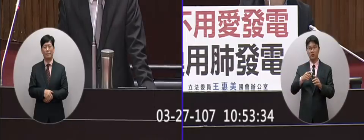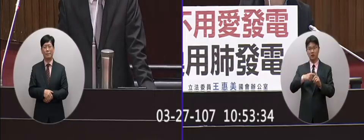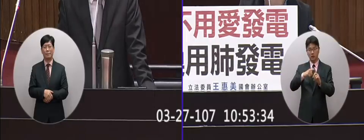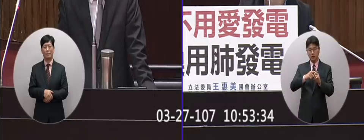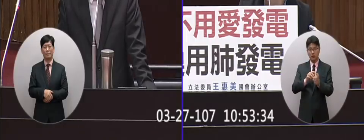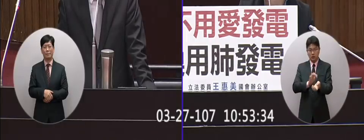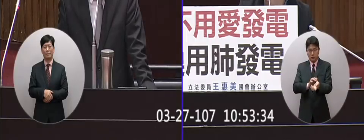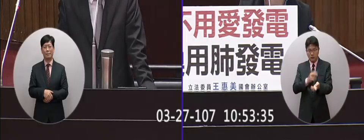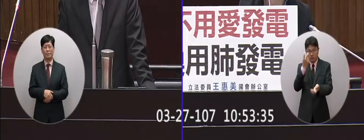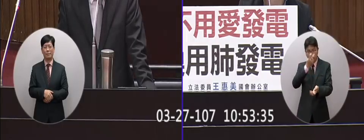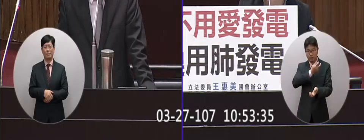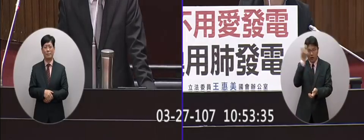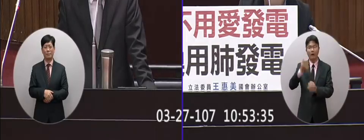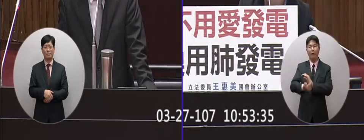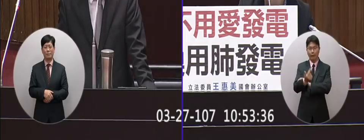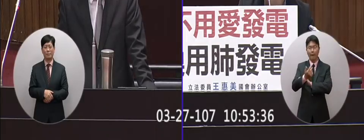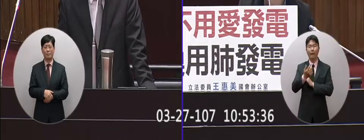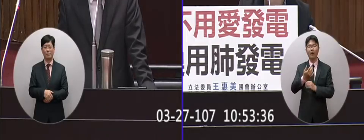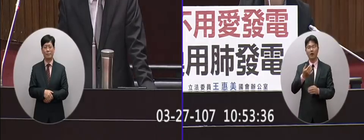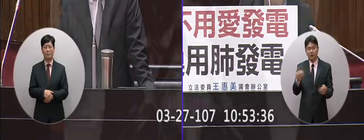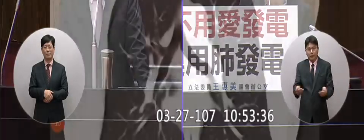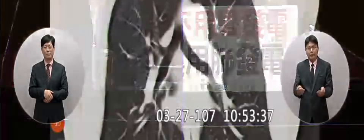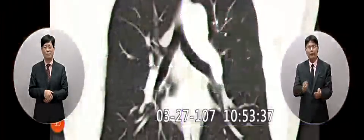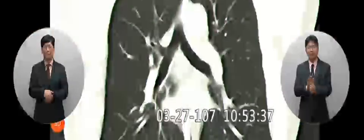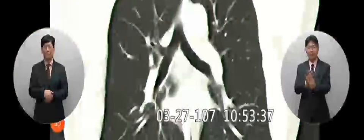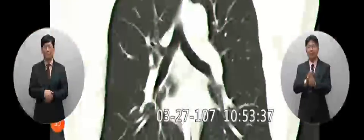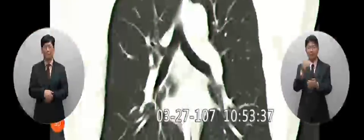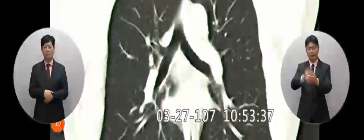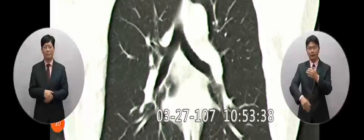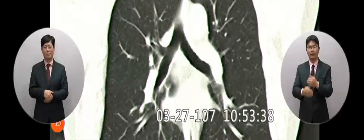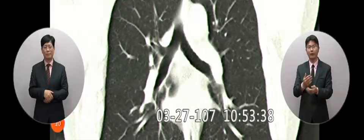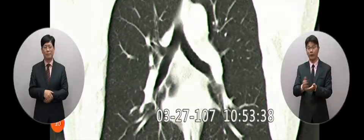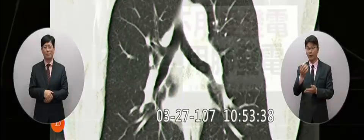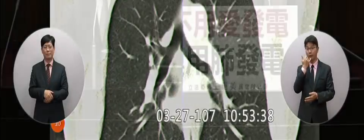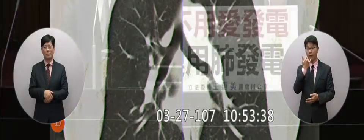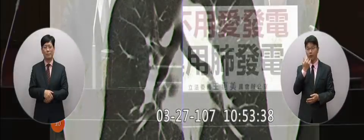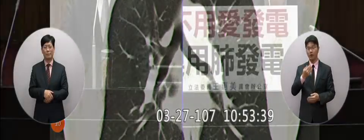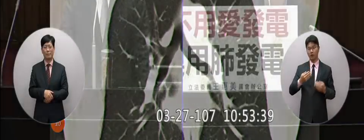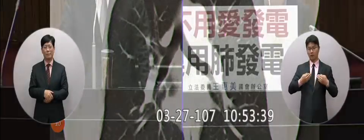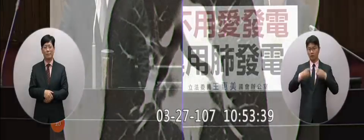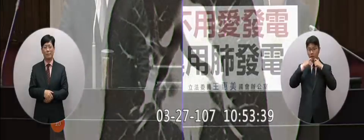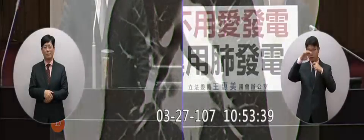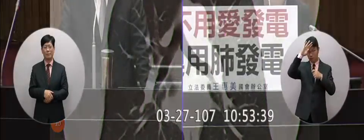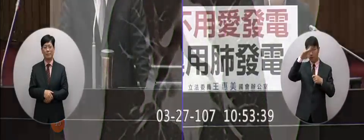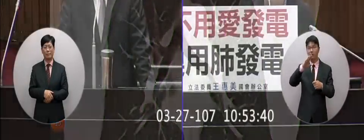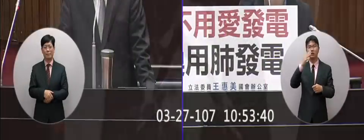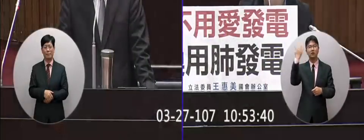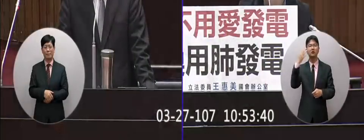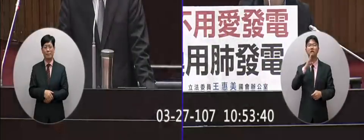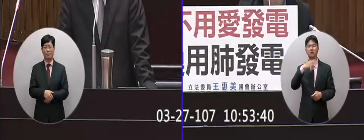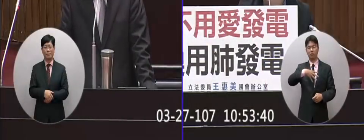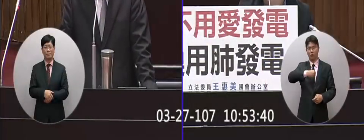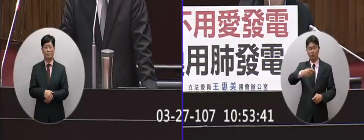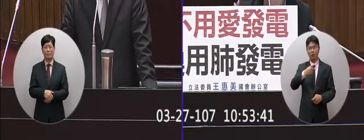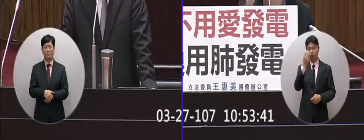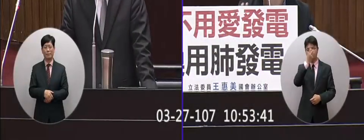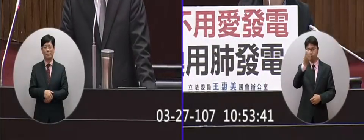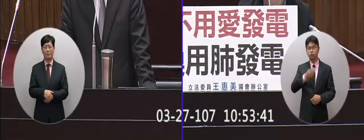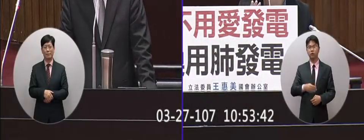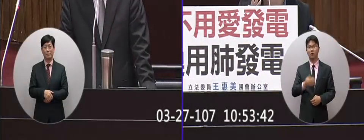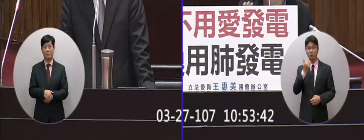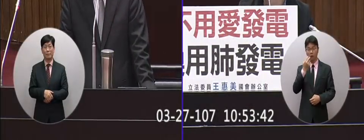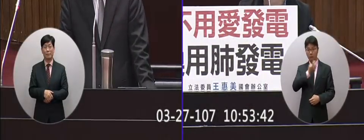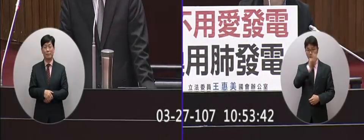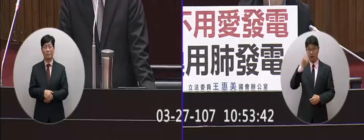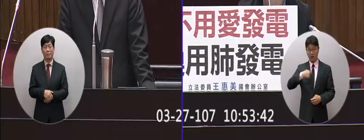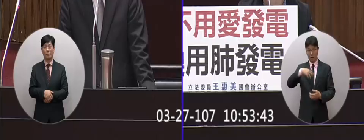可以早期发现、早期治疗。因为等到我们一般对于肺部的检查，就是用所谓的 X 光。X 光一般发现到有